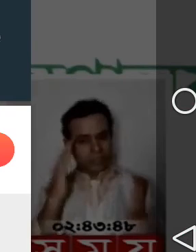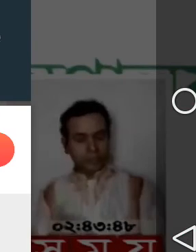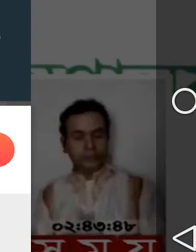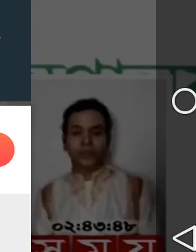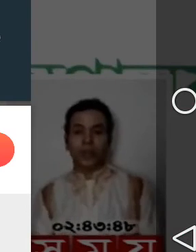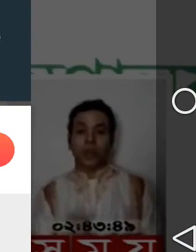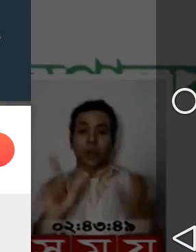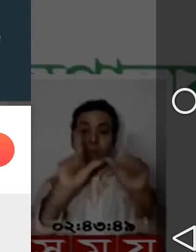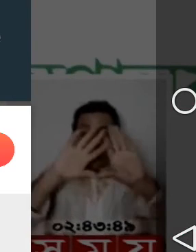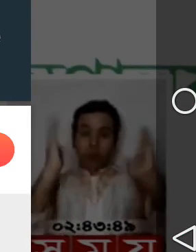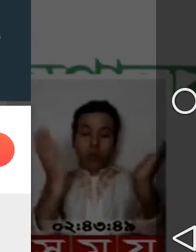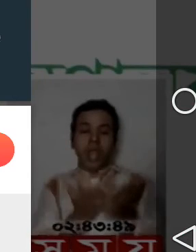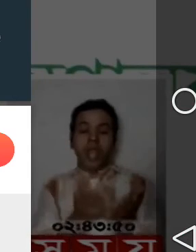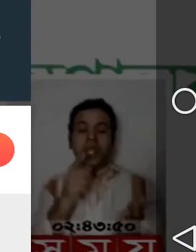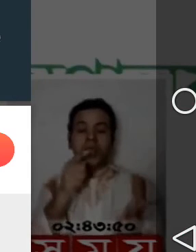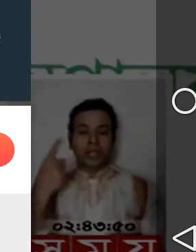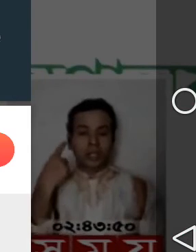5,140 জন।